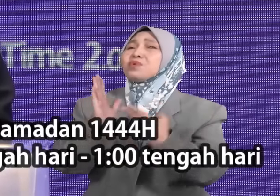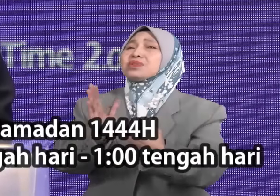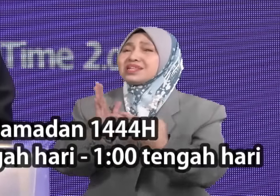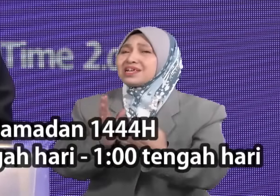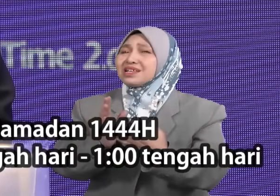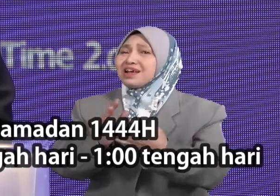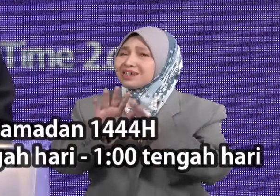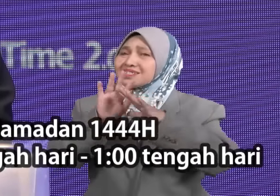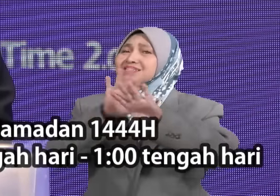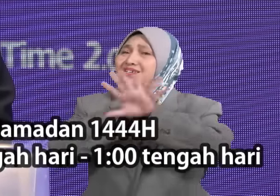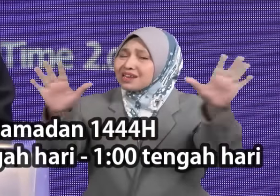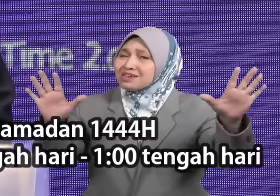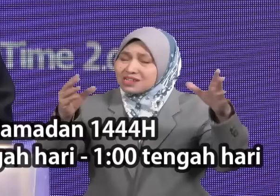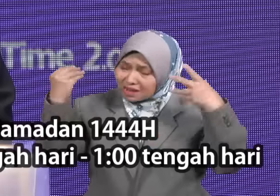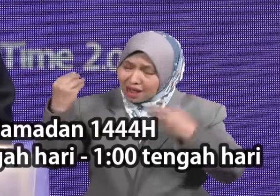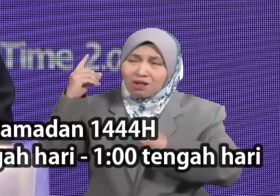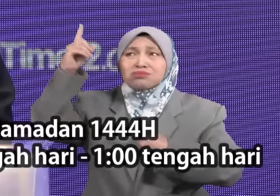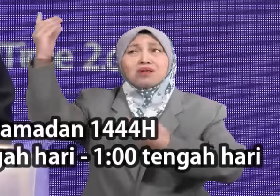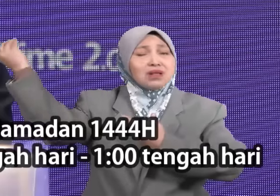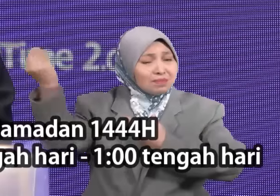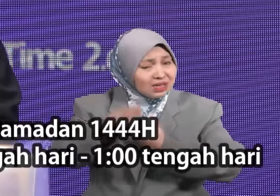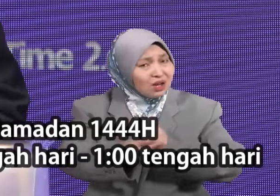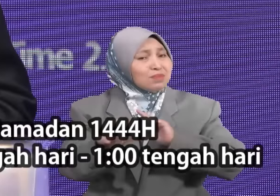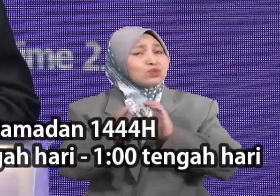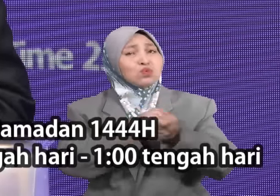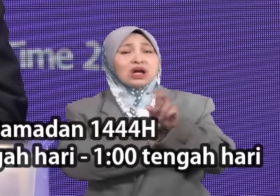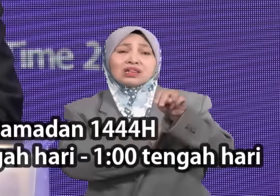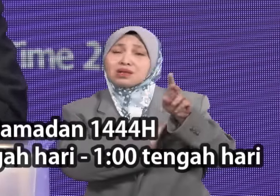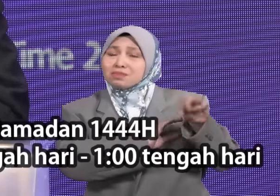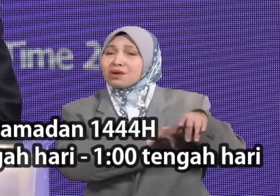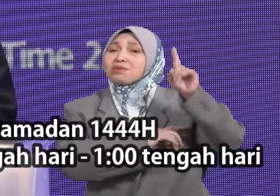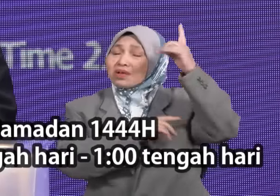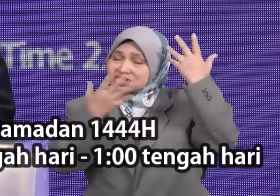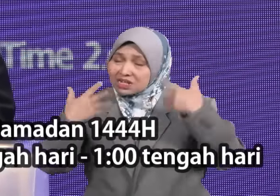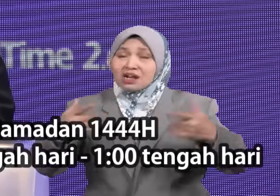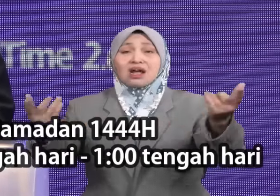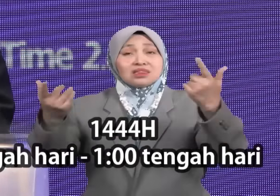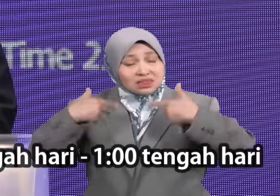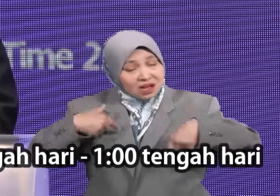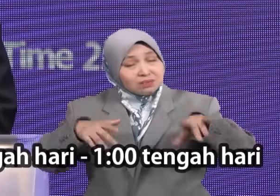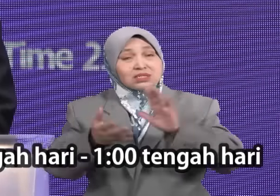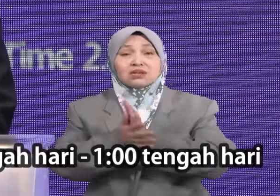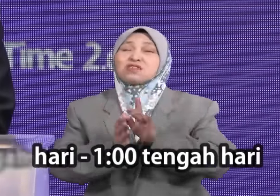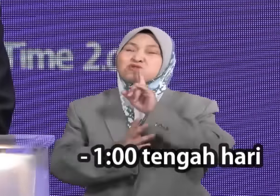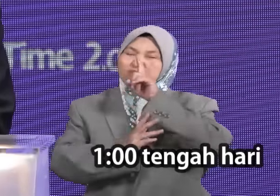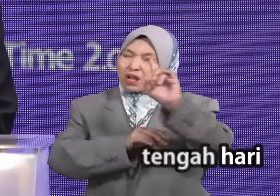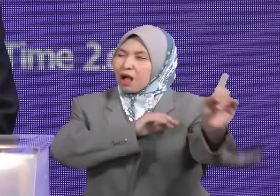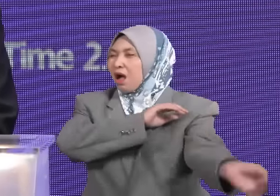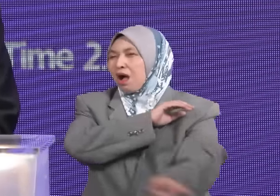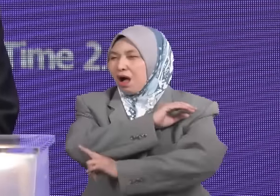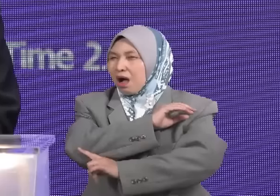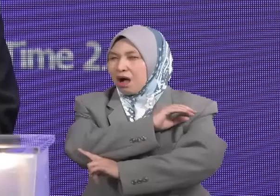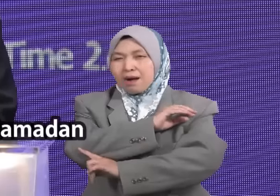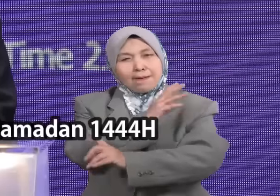yang telah kami berikan kepada mereka. Barang siapa menukar nikmat Allah setelah nikmat itu datang kepadanya, maka sesungguhnya hukuman Allah sangat